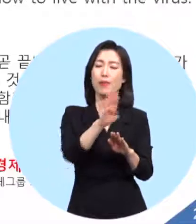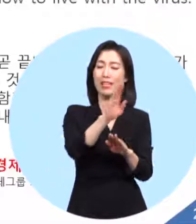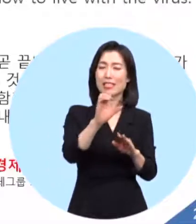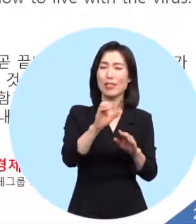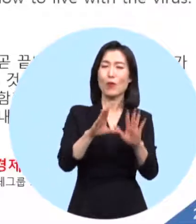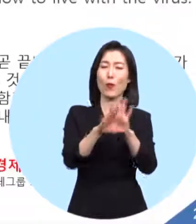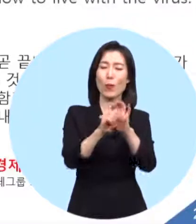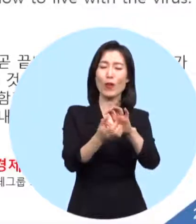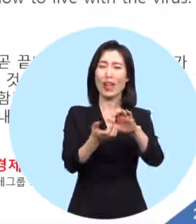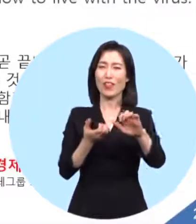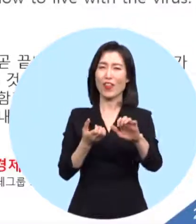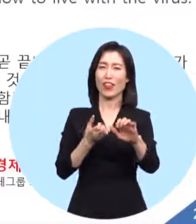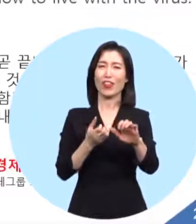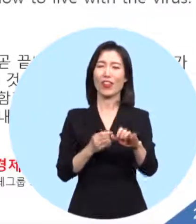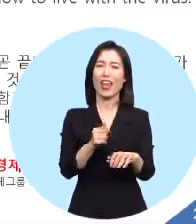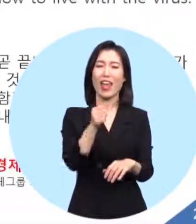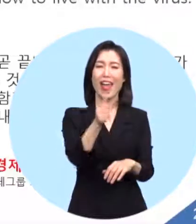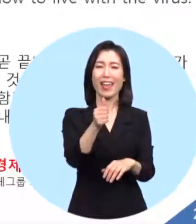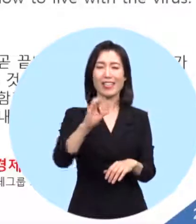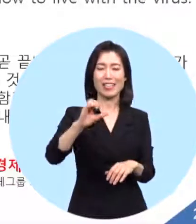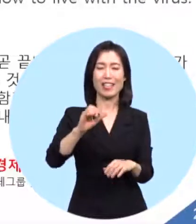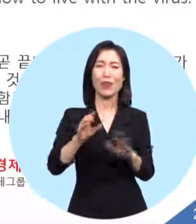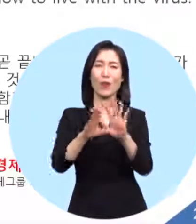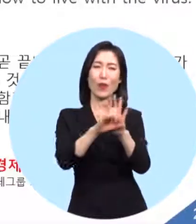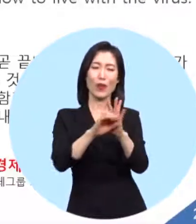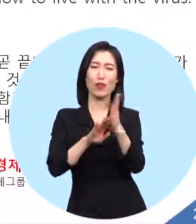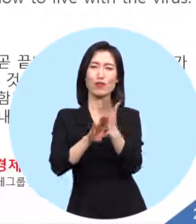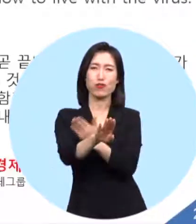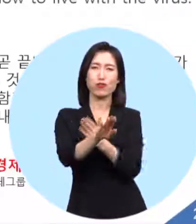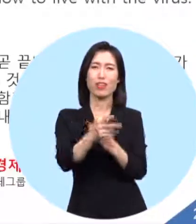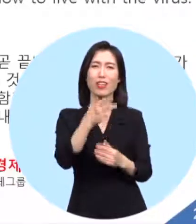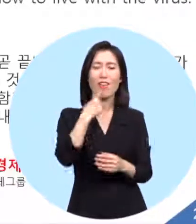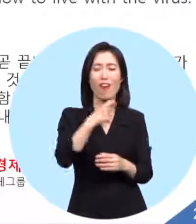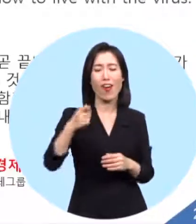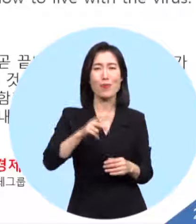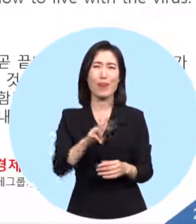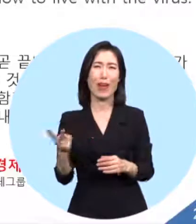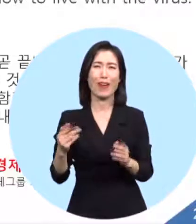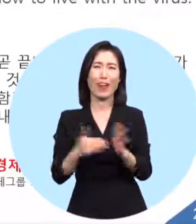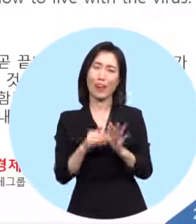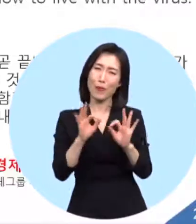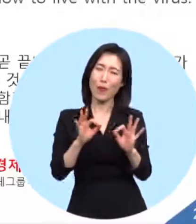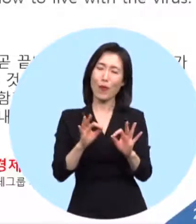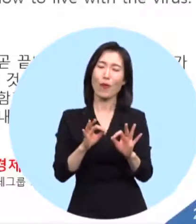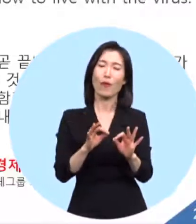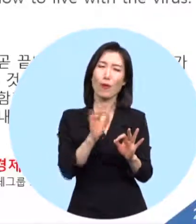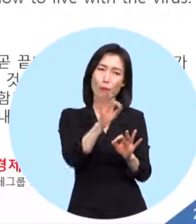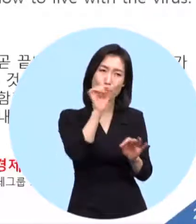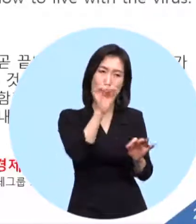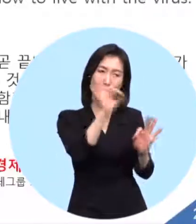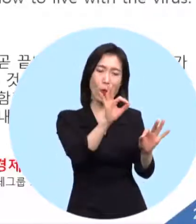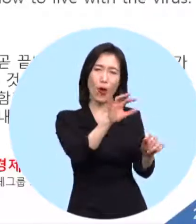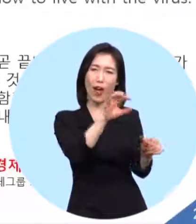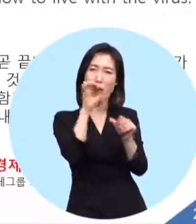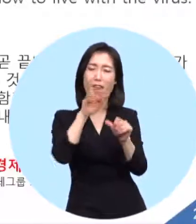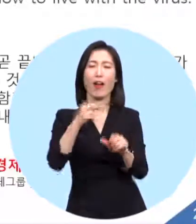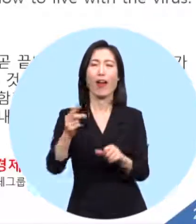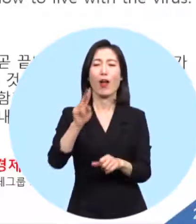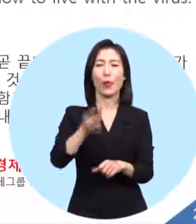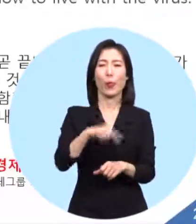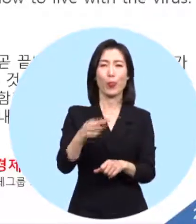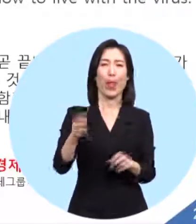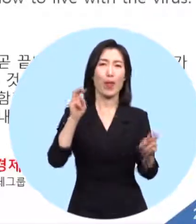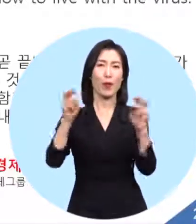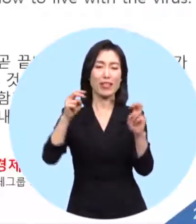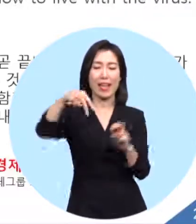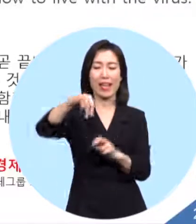코로나 애프터 코로나 하더니 저걸 가지고 제가 왜 롯데 신동빈 회장님을